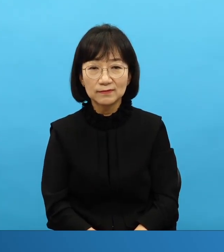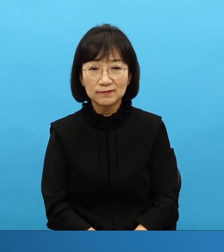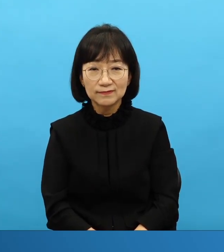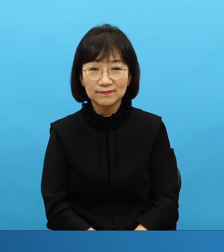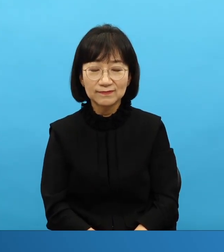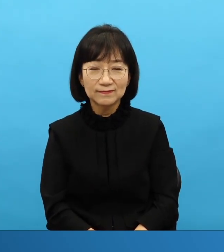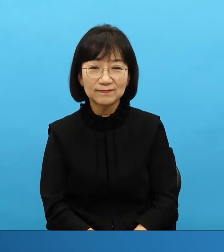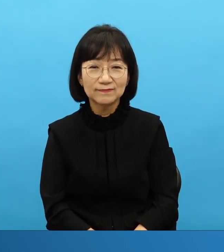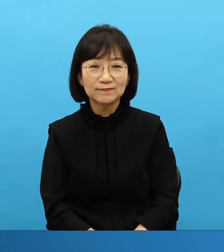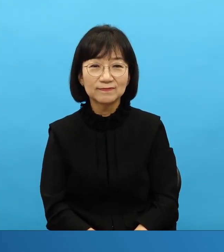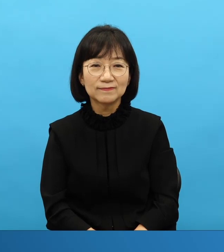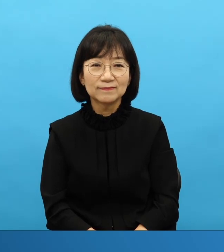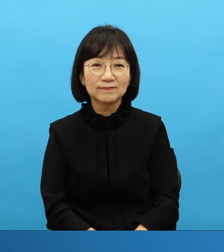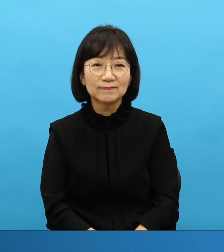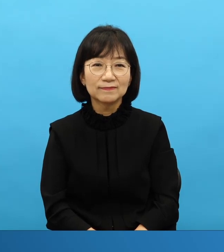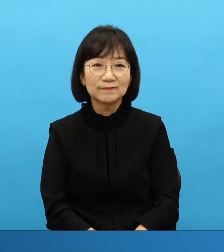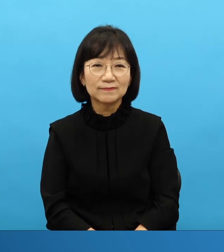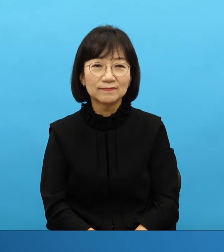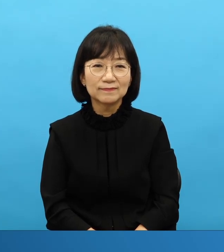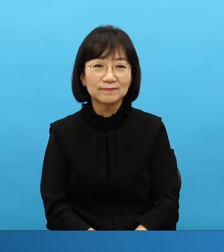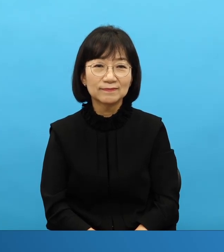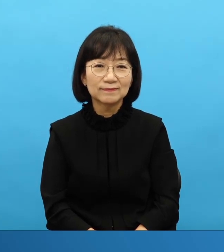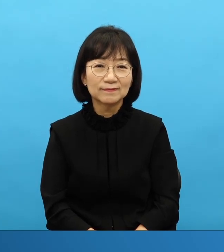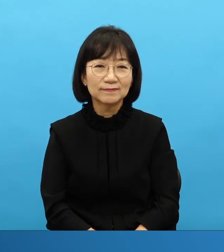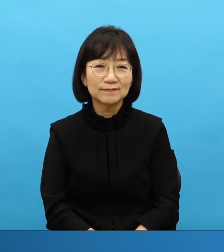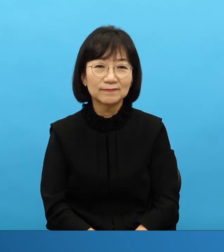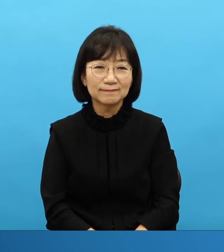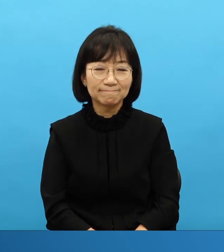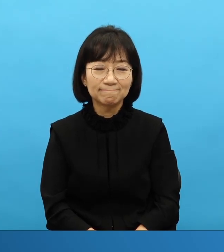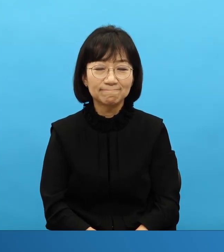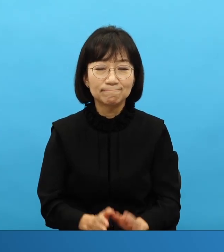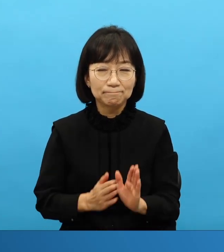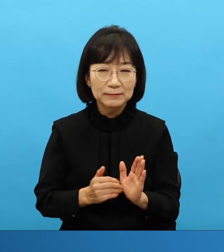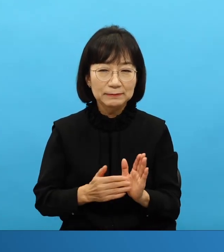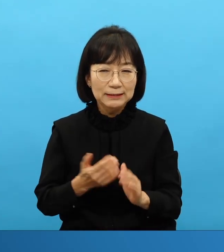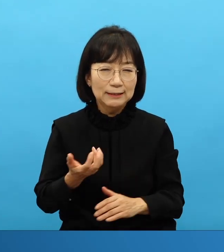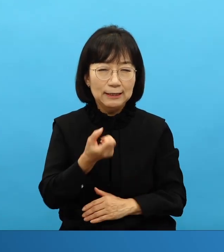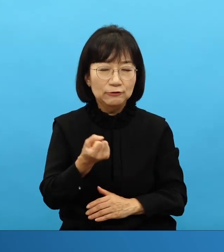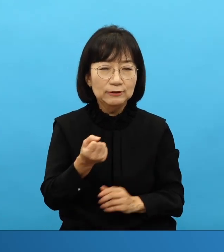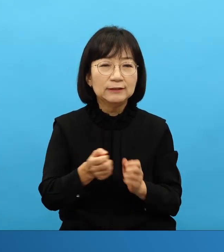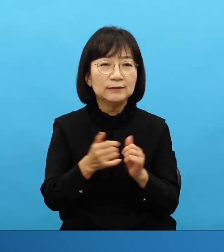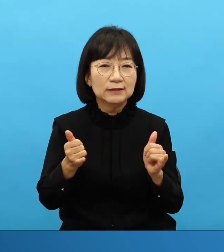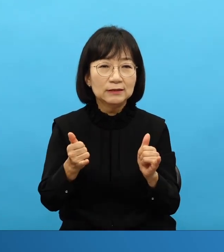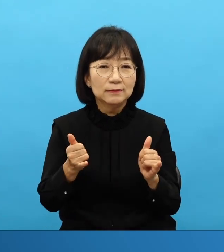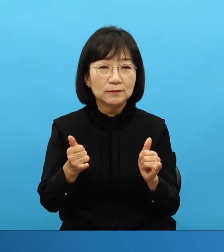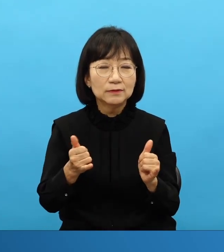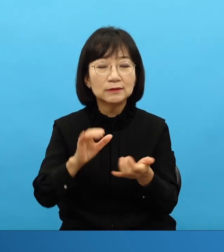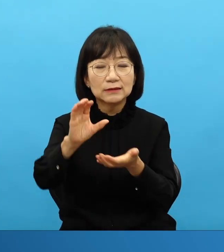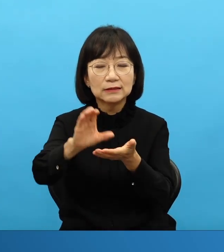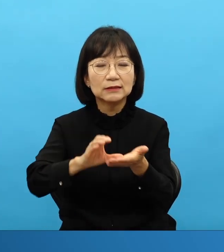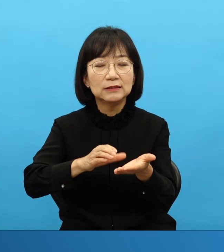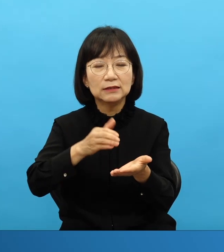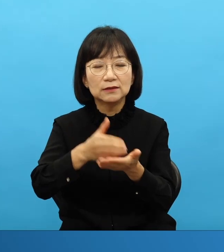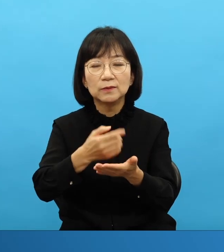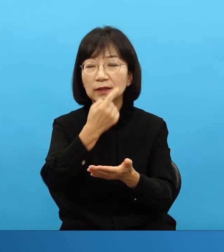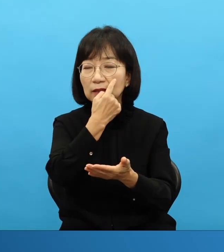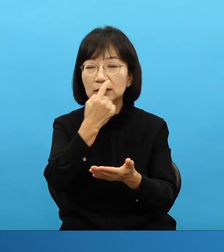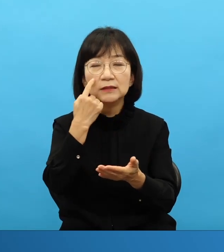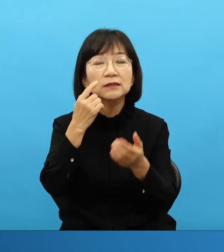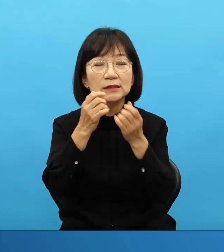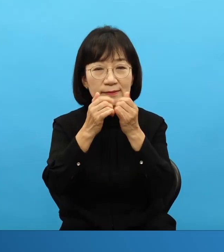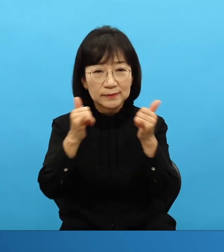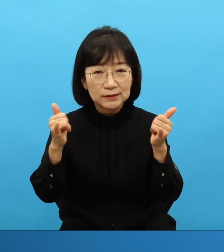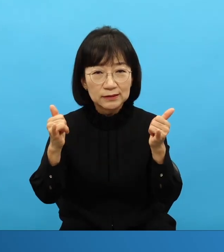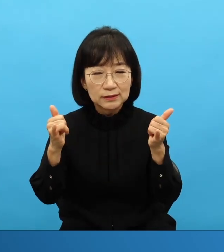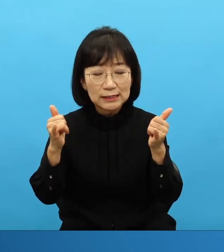비밀을 가지고 있는 사람이 그리스도의 정인이다. 拥有这奥秘的人就是基督的证人。 지금도 역사하시는 주